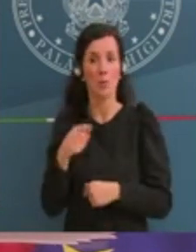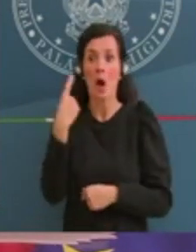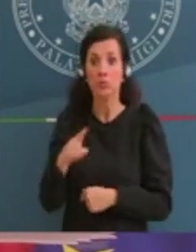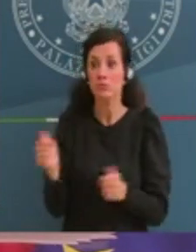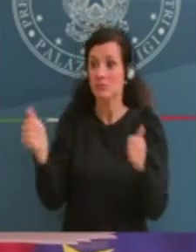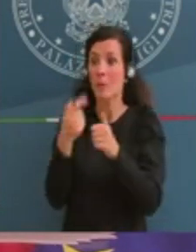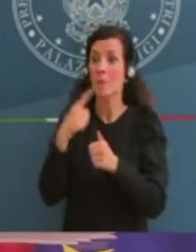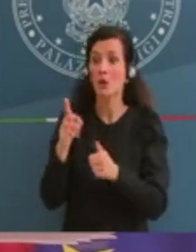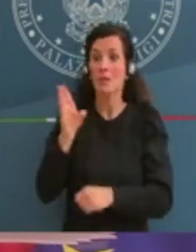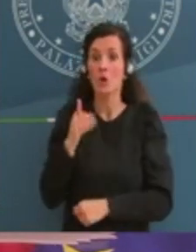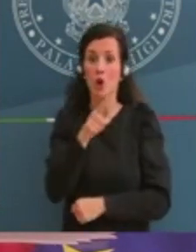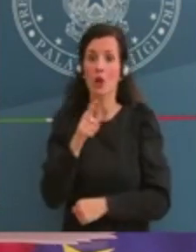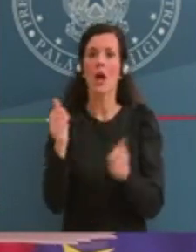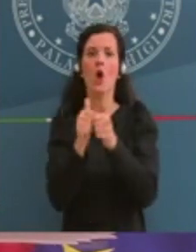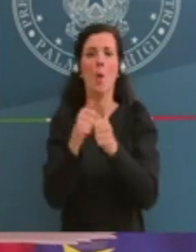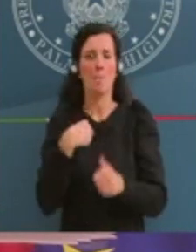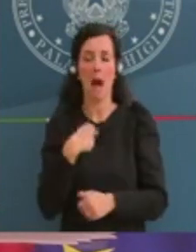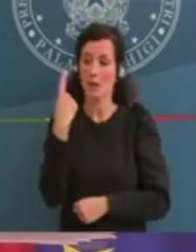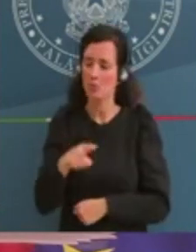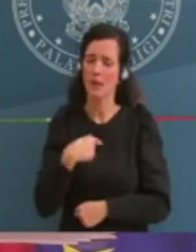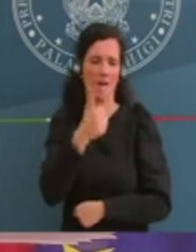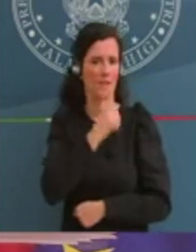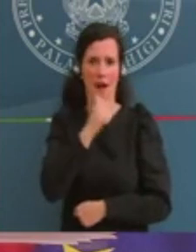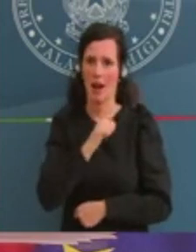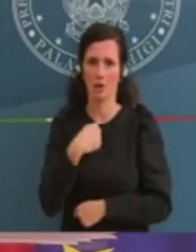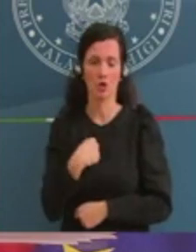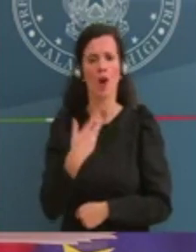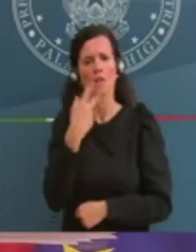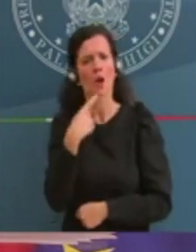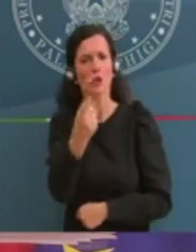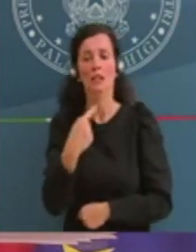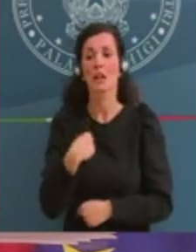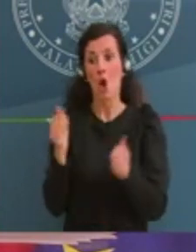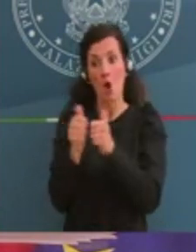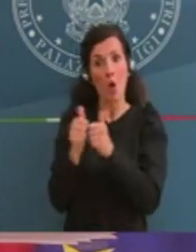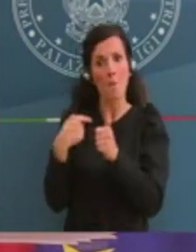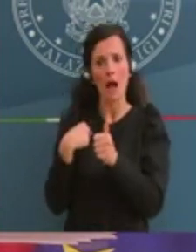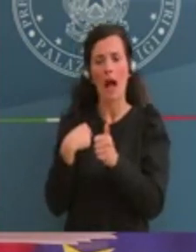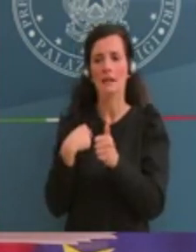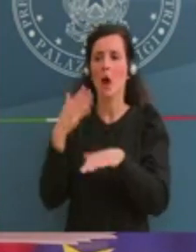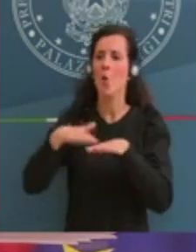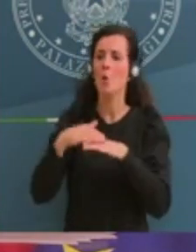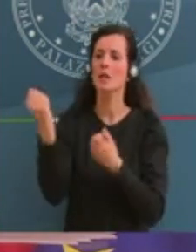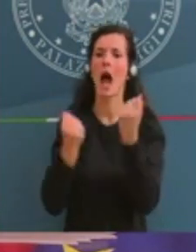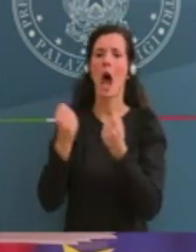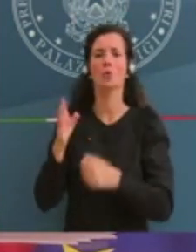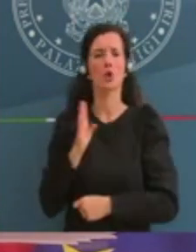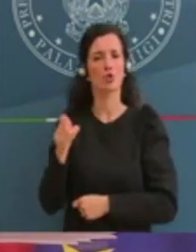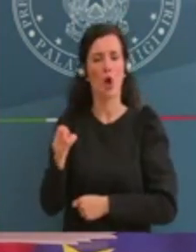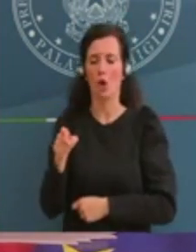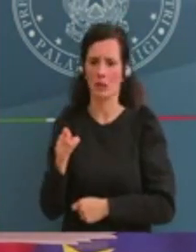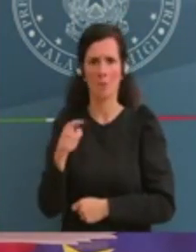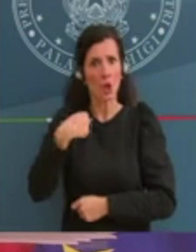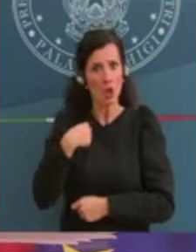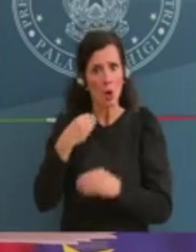io non ho mandato la scorta non sapevo nulla sono stato ho saputo di questo episodio al termine dell'intervento